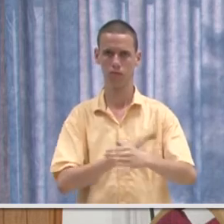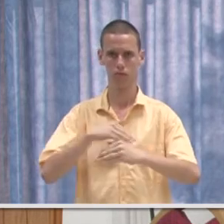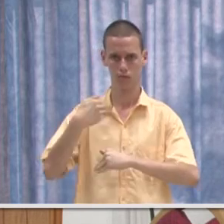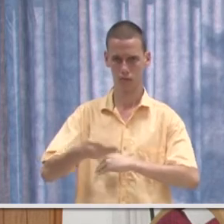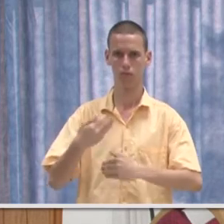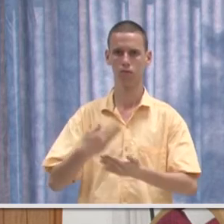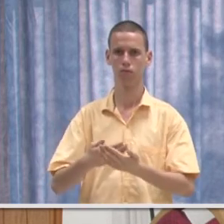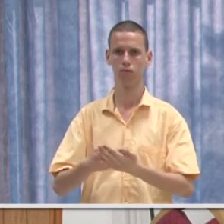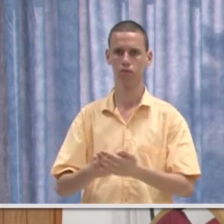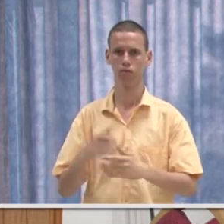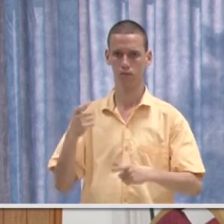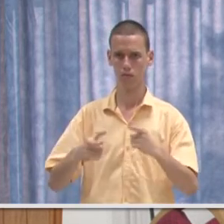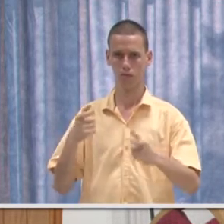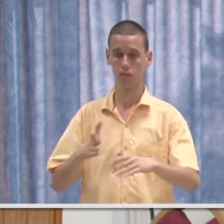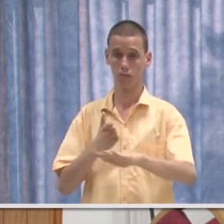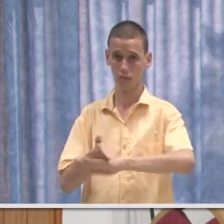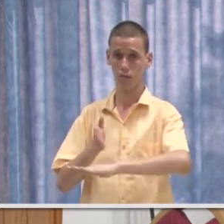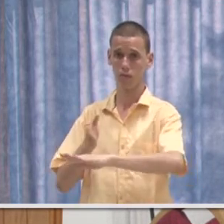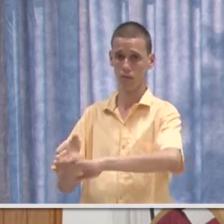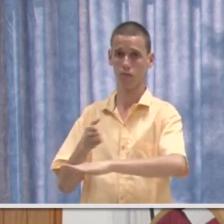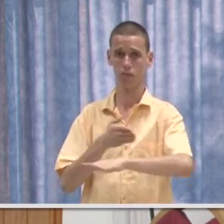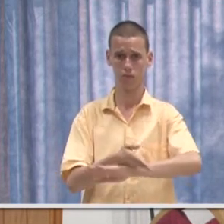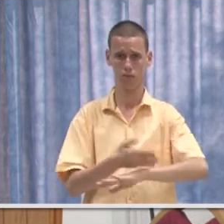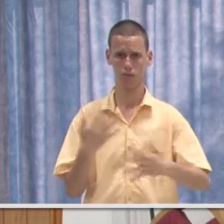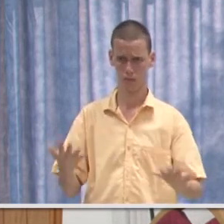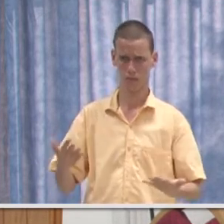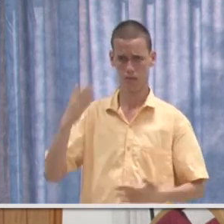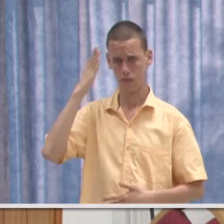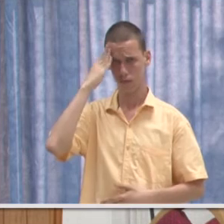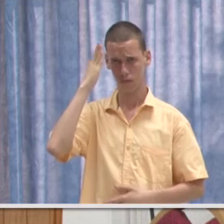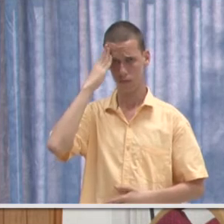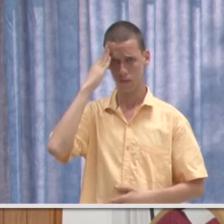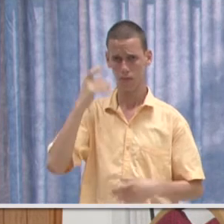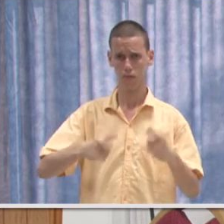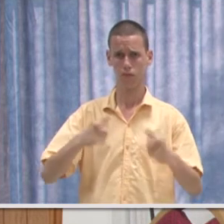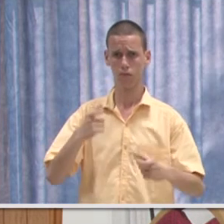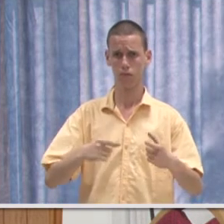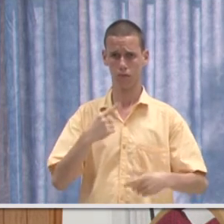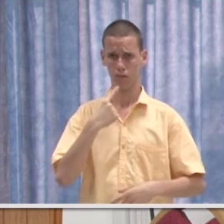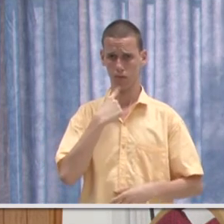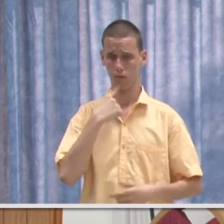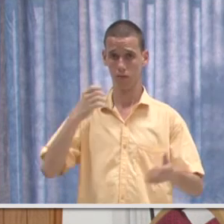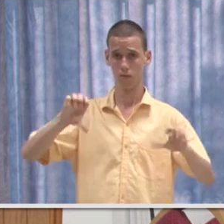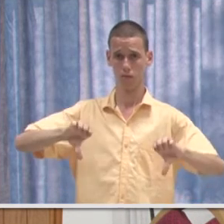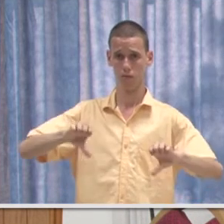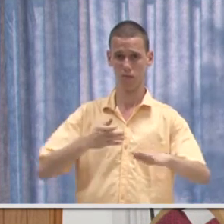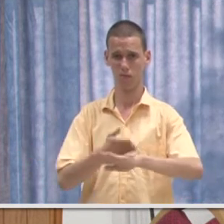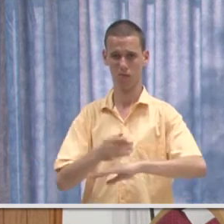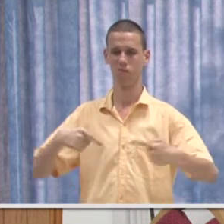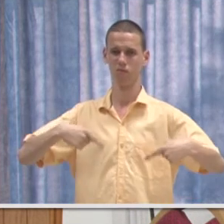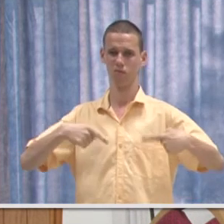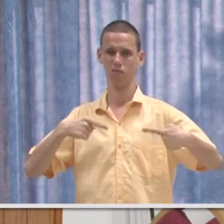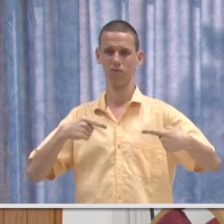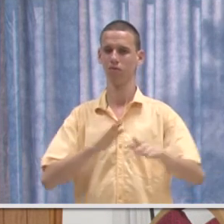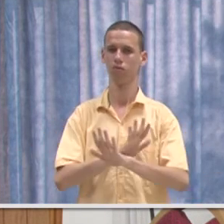confortables à quoi nous apprendre nous leçons avec toi ben activité que nous faire nous connaît quoi qui c'est loin est content et quoi qui pas content sur nos besoin faire les d'après